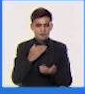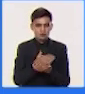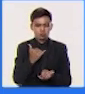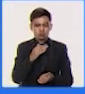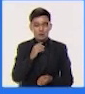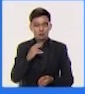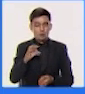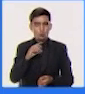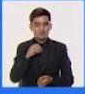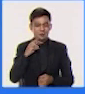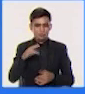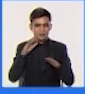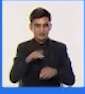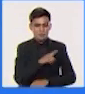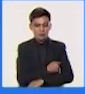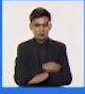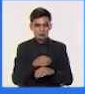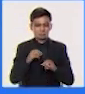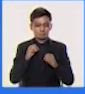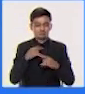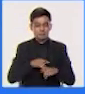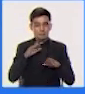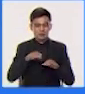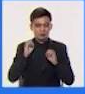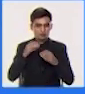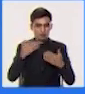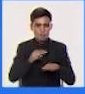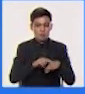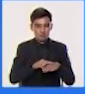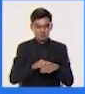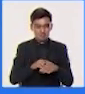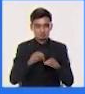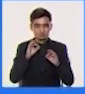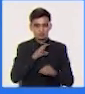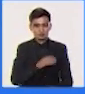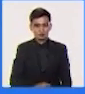Жаңаөзен қалалық ауруханасының босану бөлімінде. Маңғыстау облысы полиция департаменті.